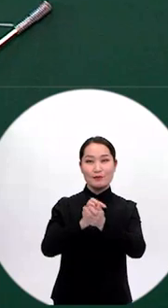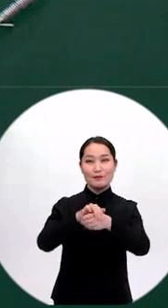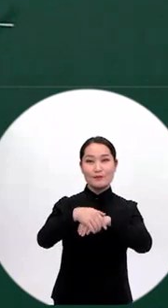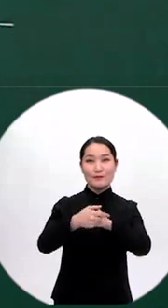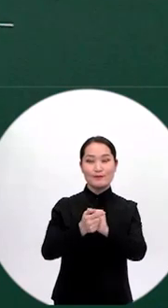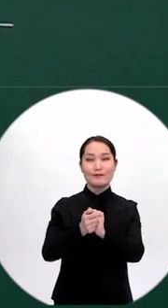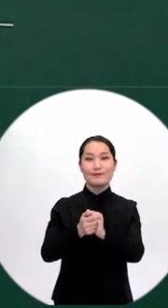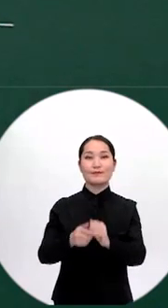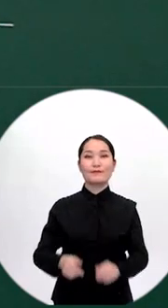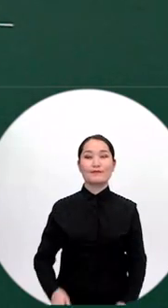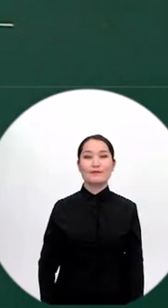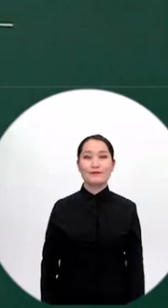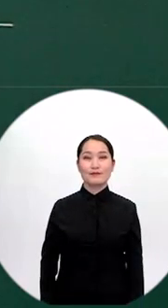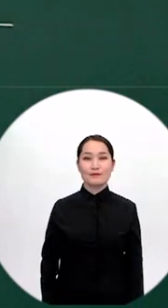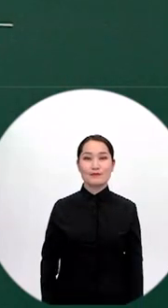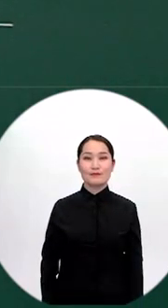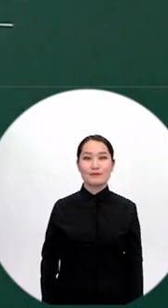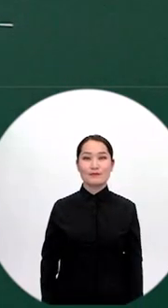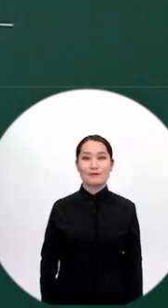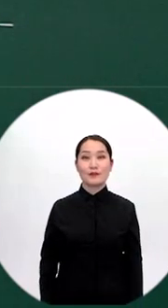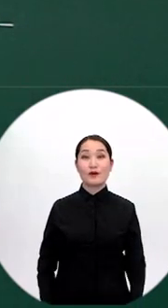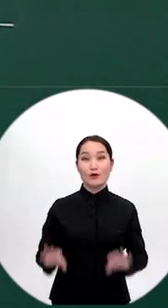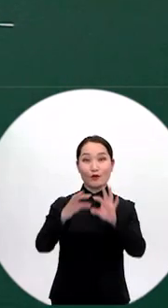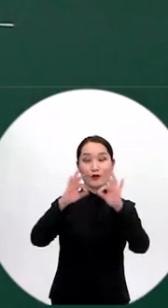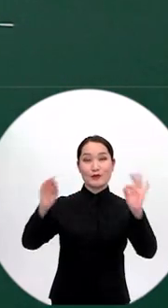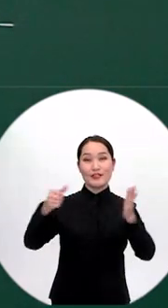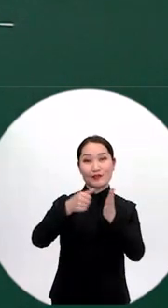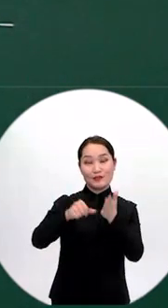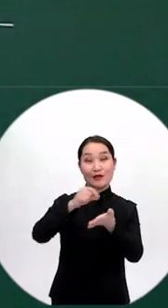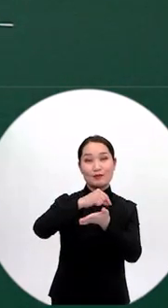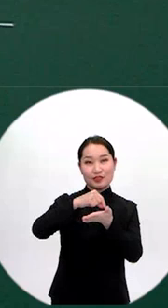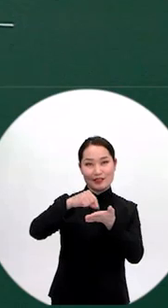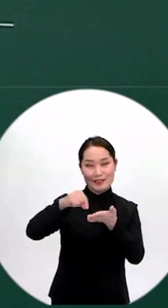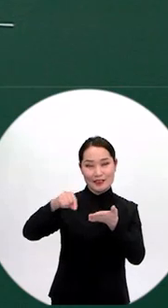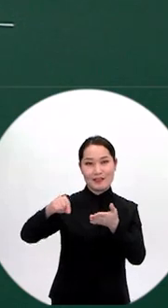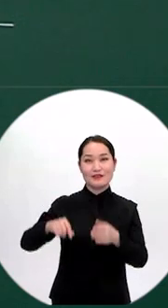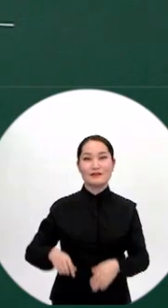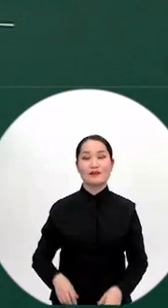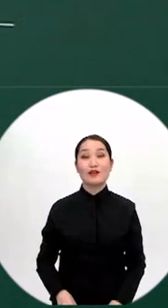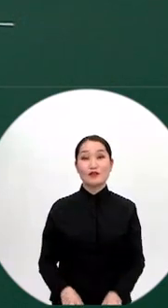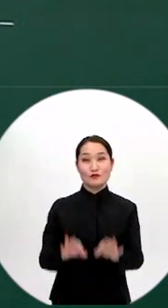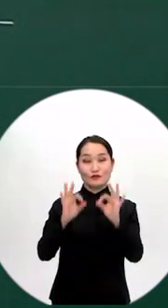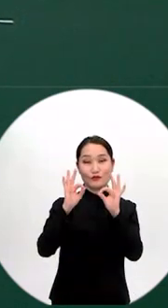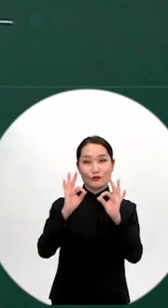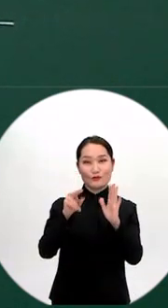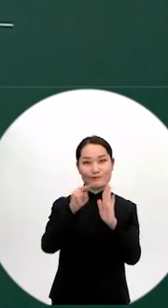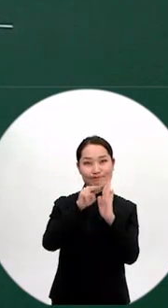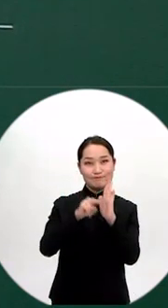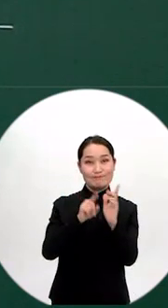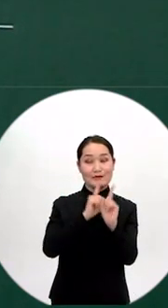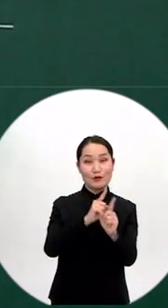угаав. За хүүхдүүдээ үйлбэрээ дэвтэртээ бичиж, бичгтээ дэгийн дагуу зөв